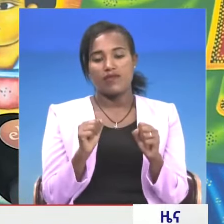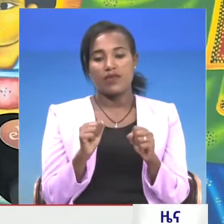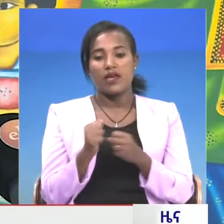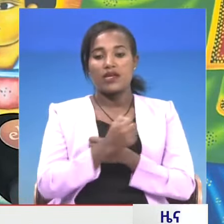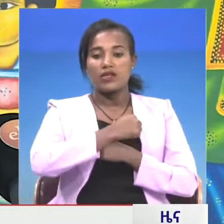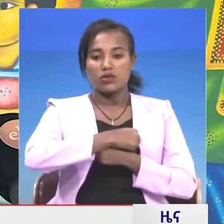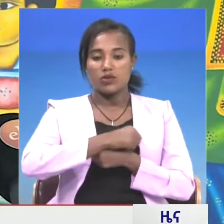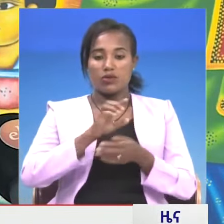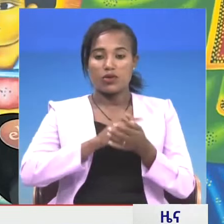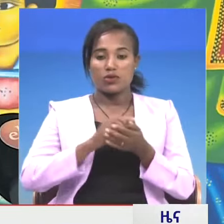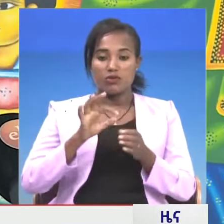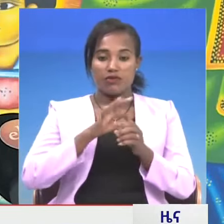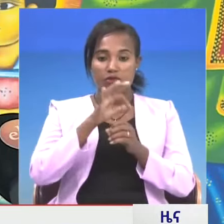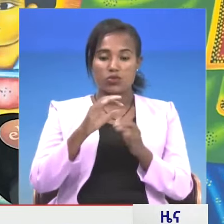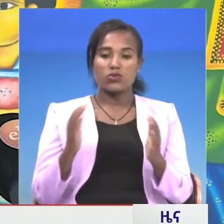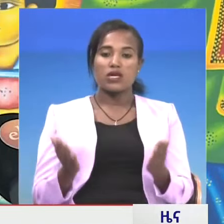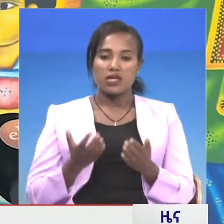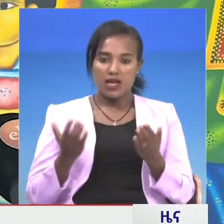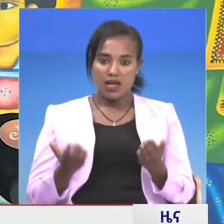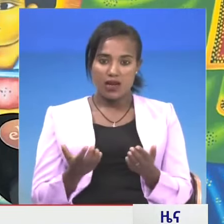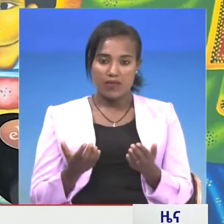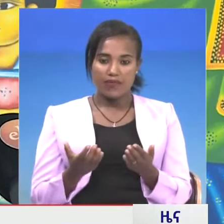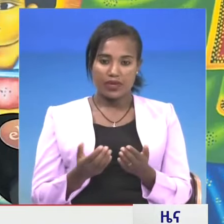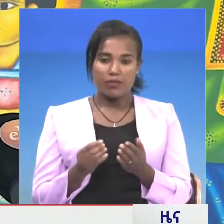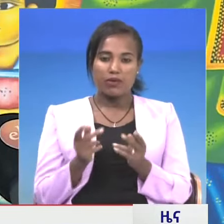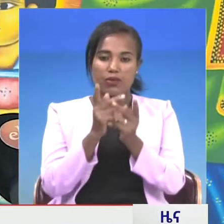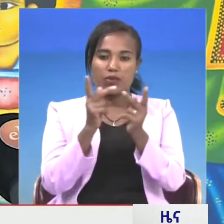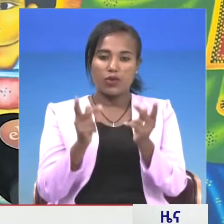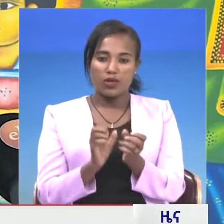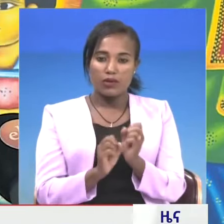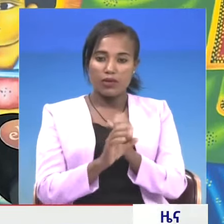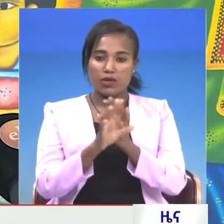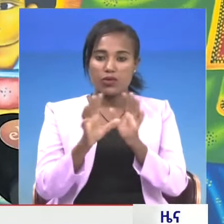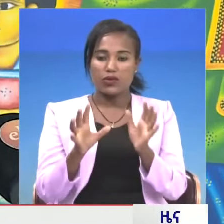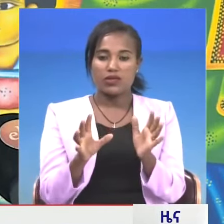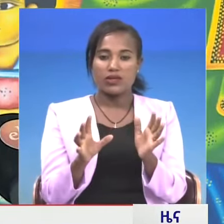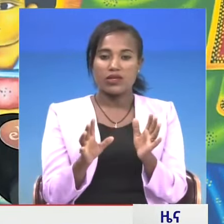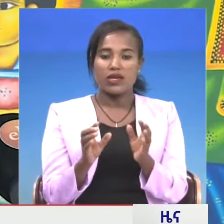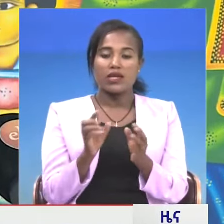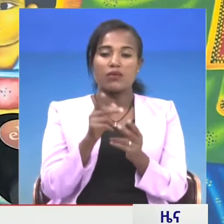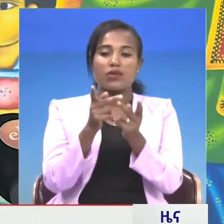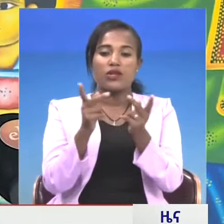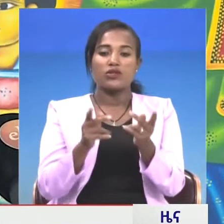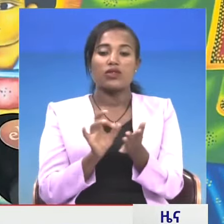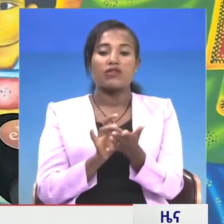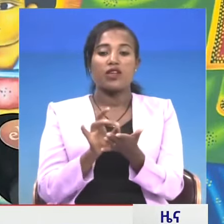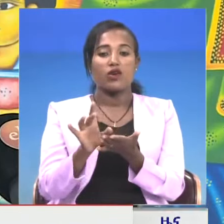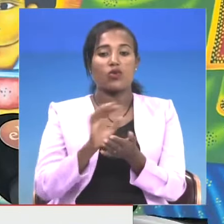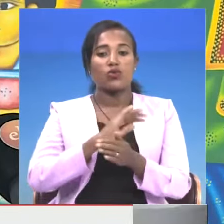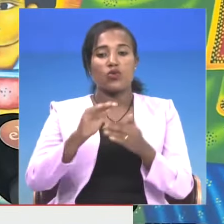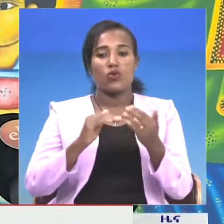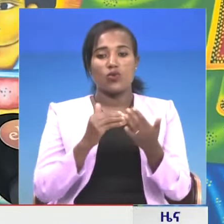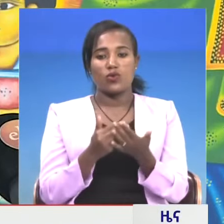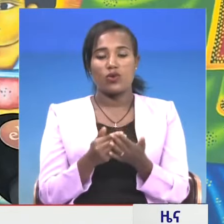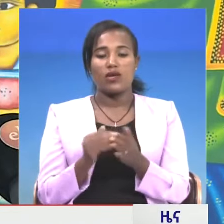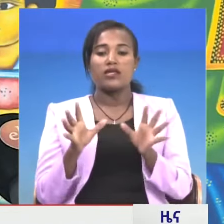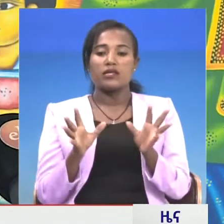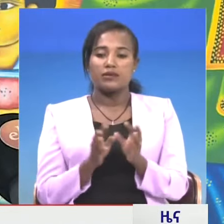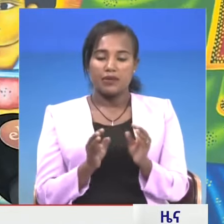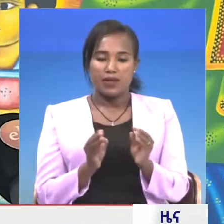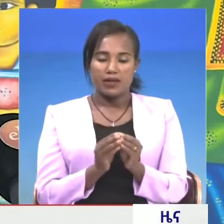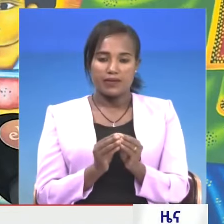ያዘኑትን በቅዱስ መንፈሱ ያጽናናልን። በየቦታው የተበተኑትን ከቀያቸው የተፈናቀሉትን ሁሉ